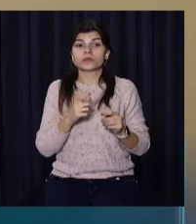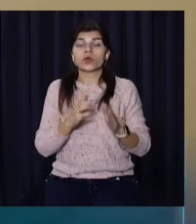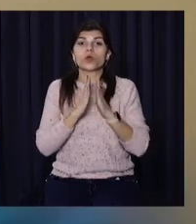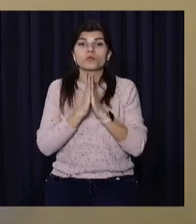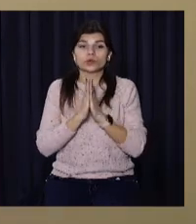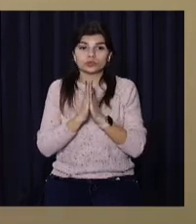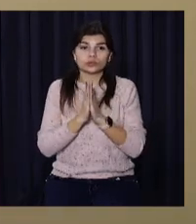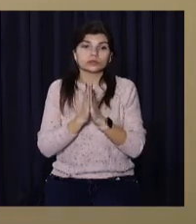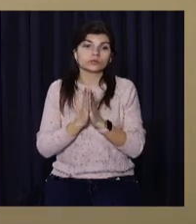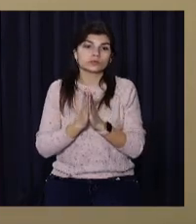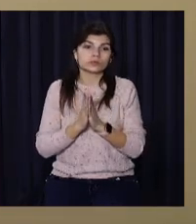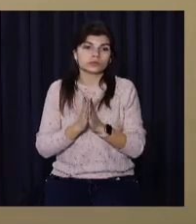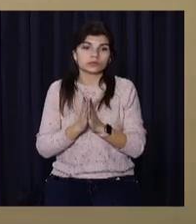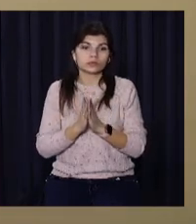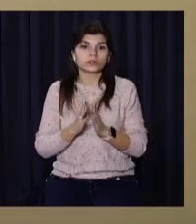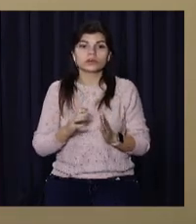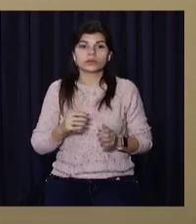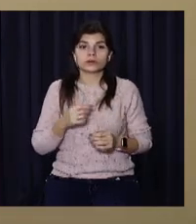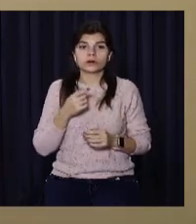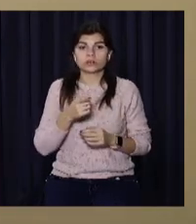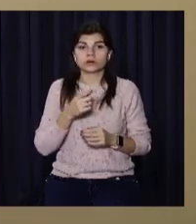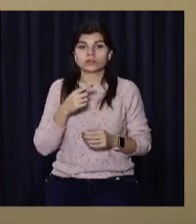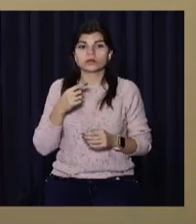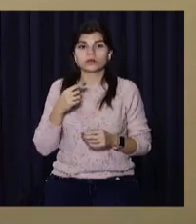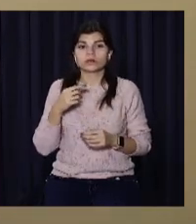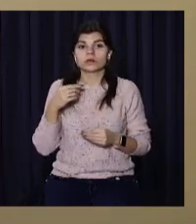відмовити в застосуванні клопотання,